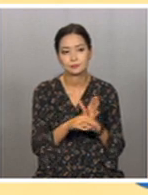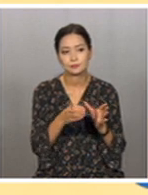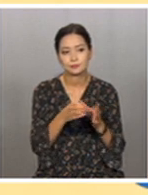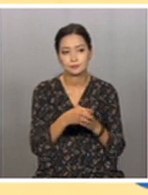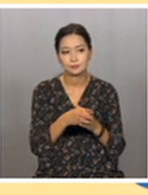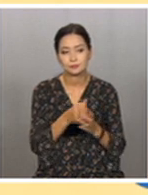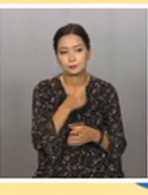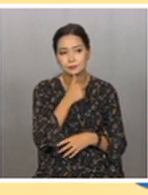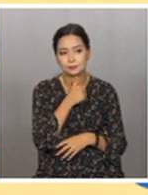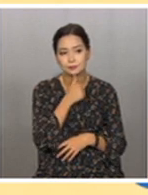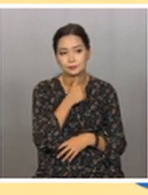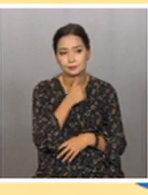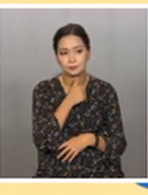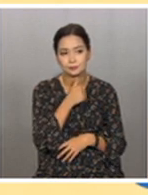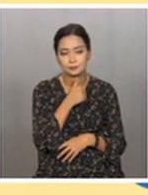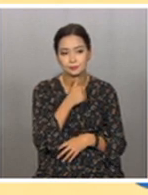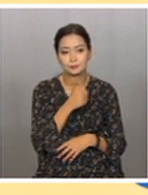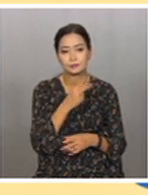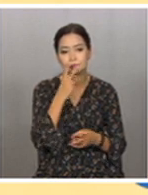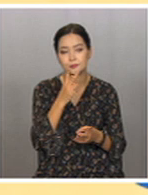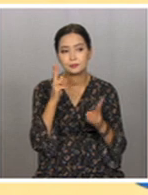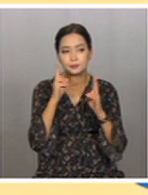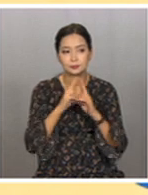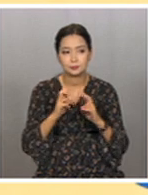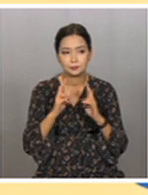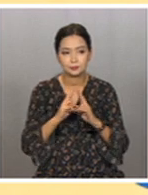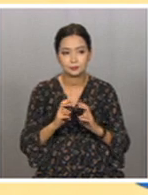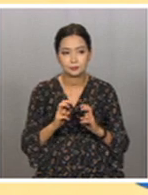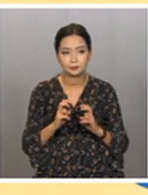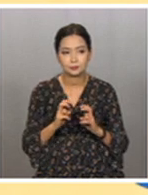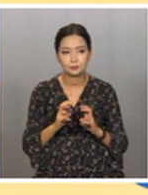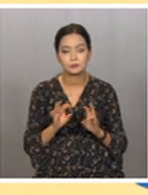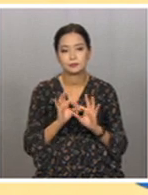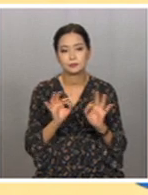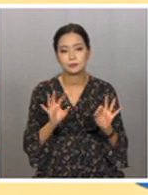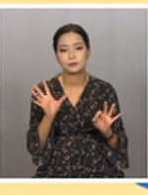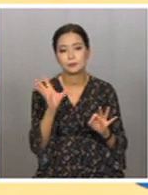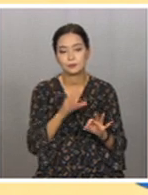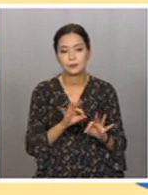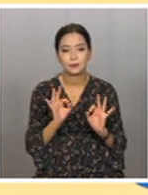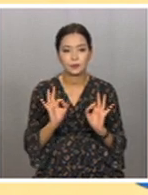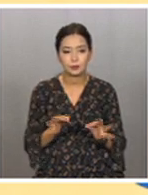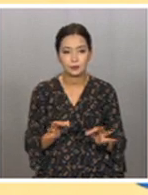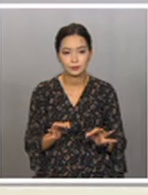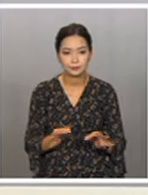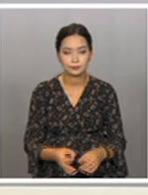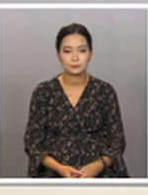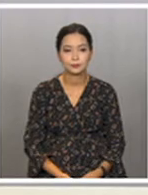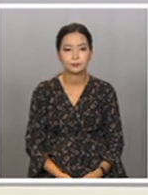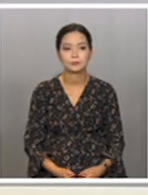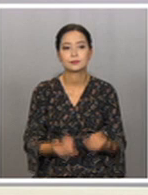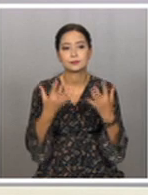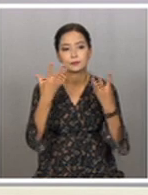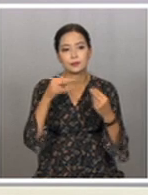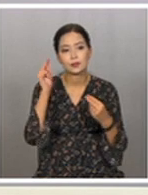көрейік. Жауабымызды тексерейік. Керемет, біздің барлық жұмысымыз дұрыс болды. Бүгінгі